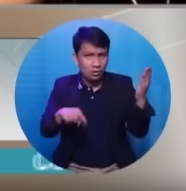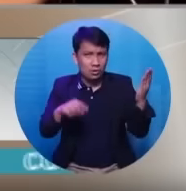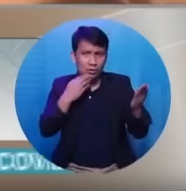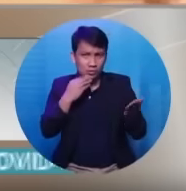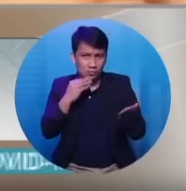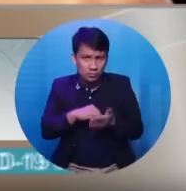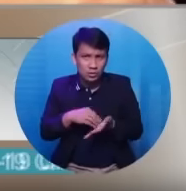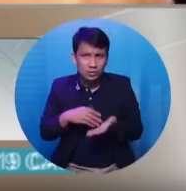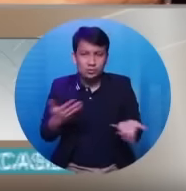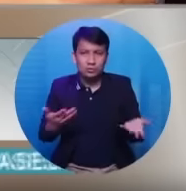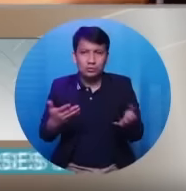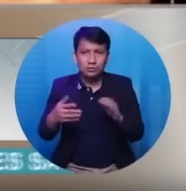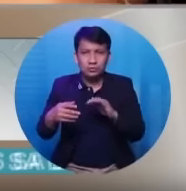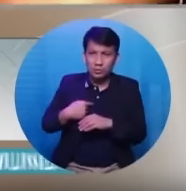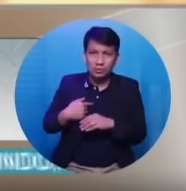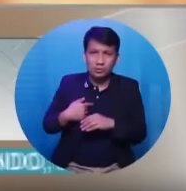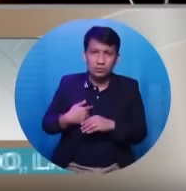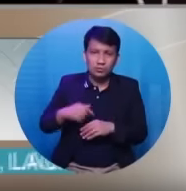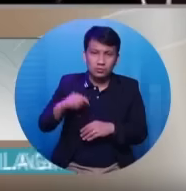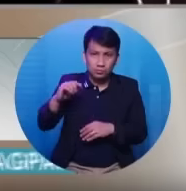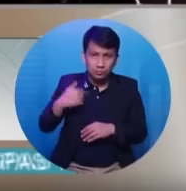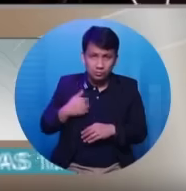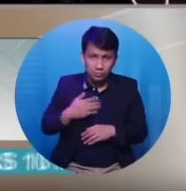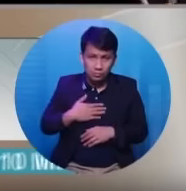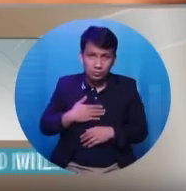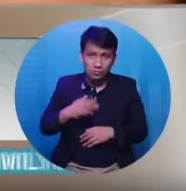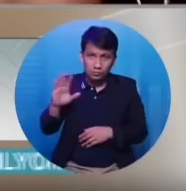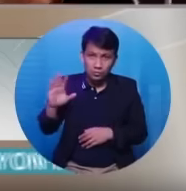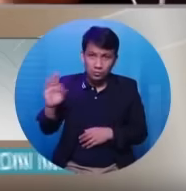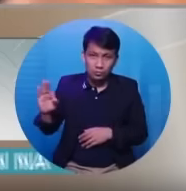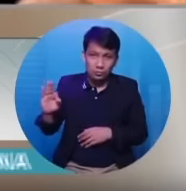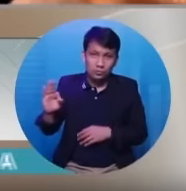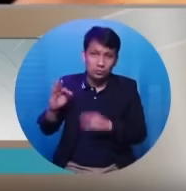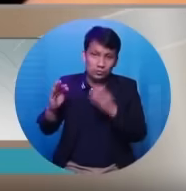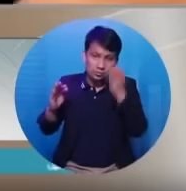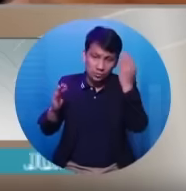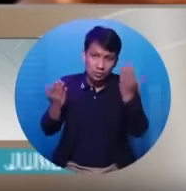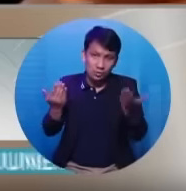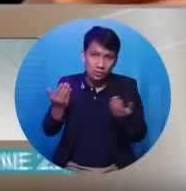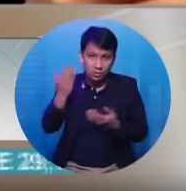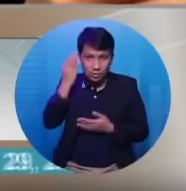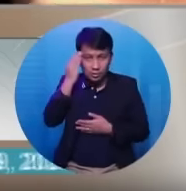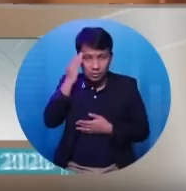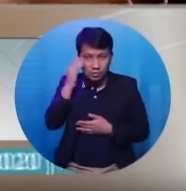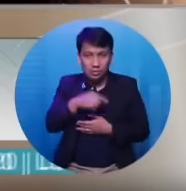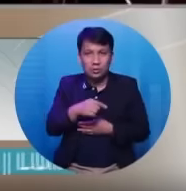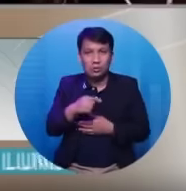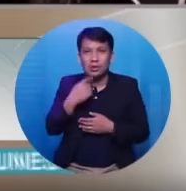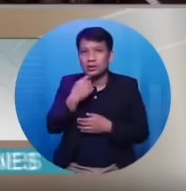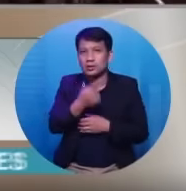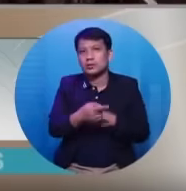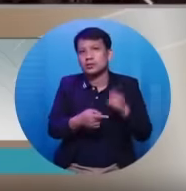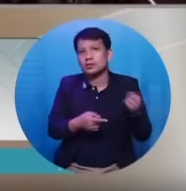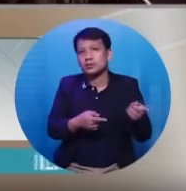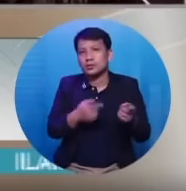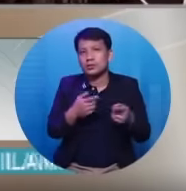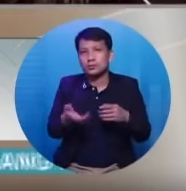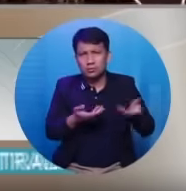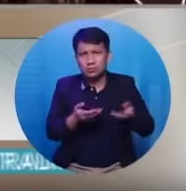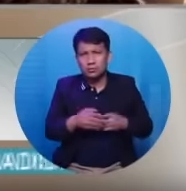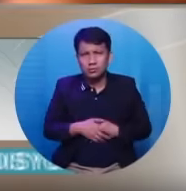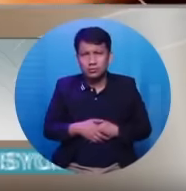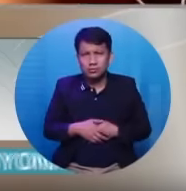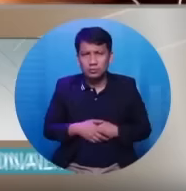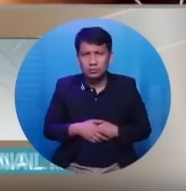messenger ko, yung mga past calls ng ko, which is BF ko, para alam niya yung pinagsasabi niya. And Sir Raffy, ask ko lang